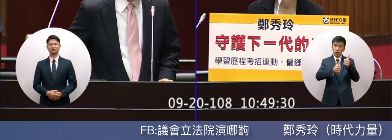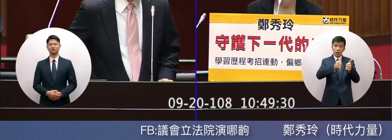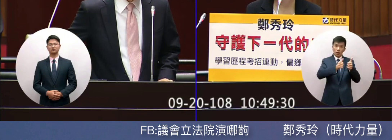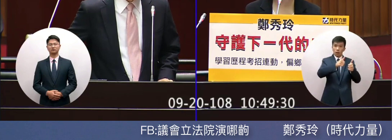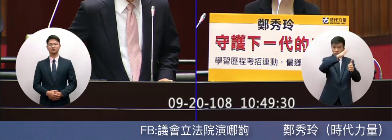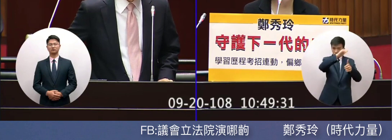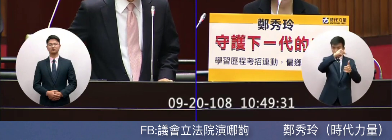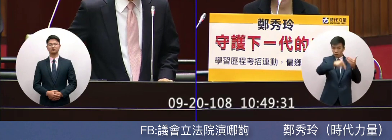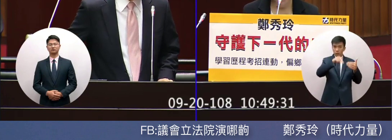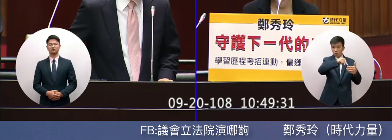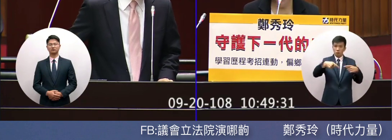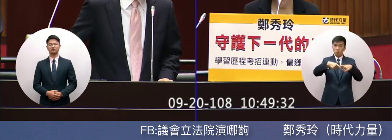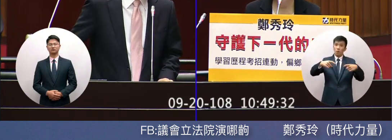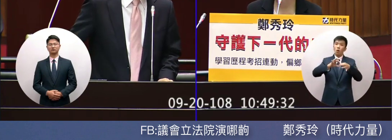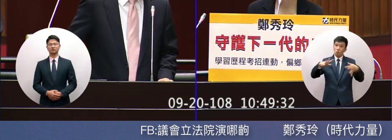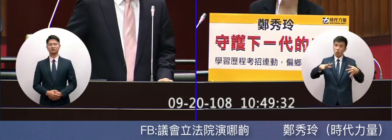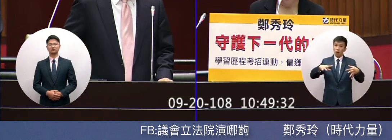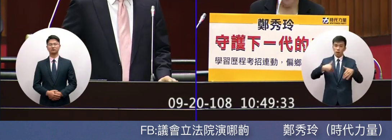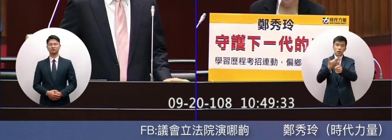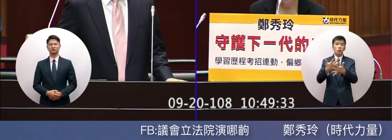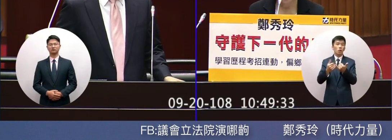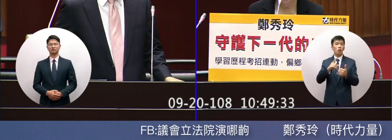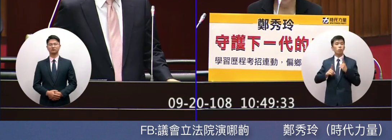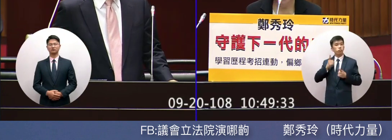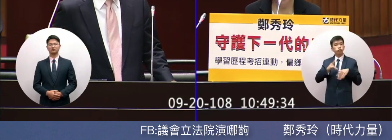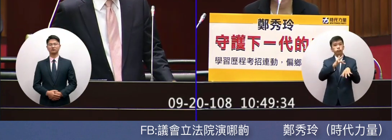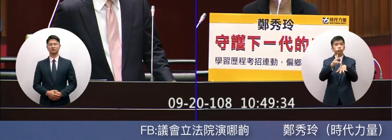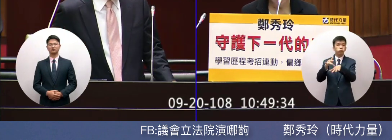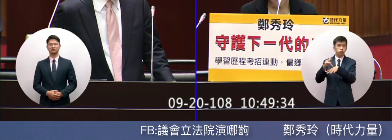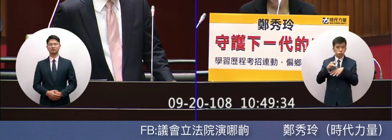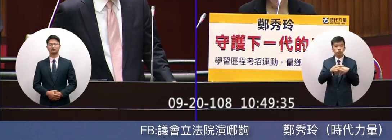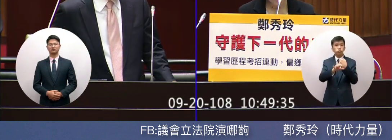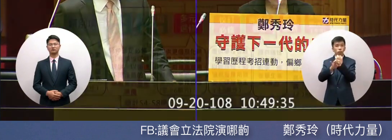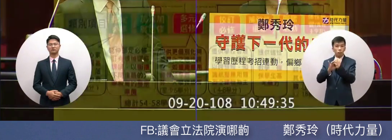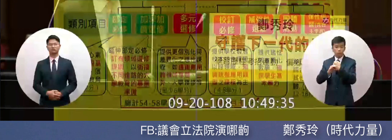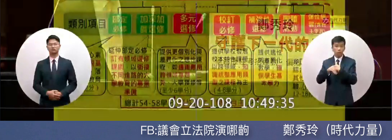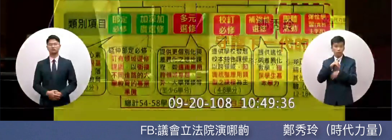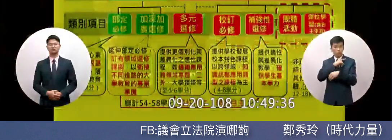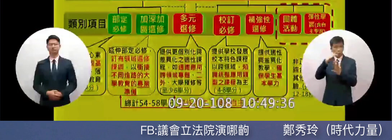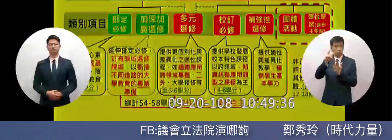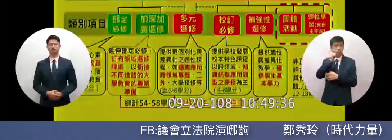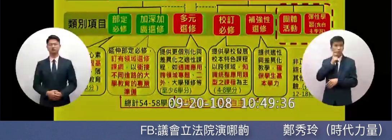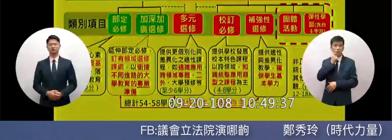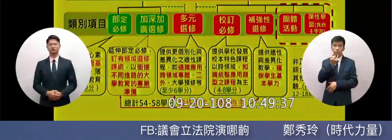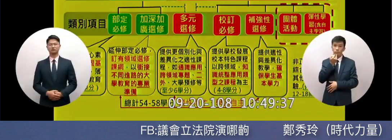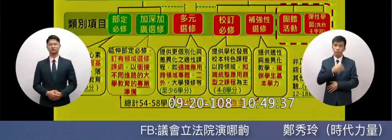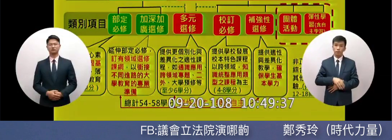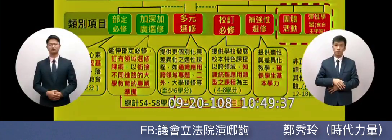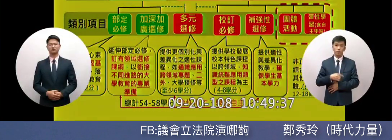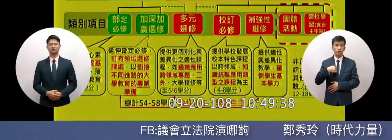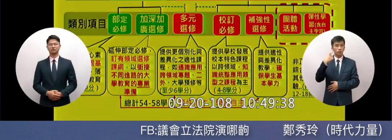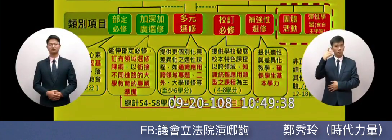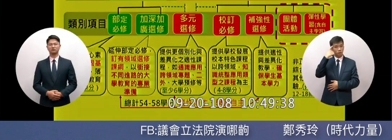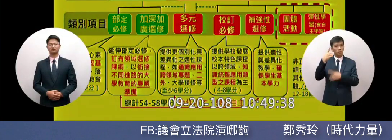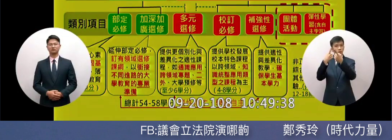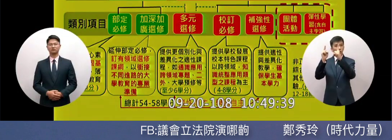学生自由选课、多元探索和适性扬才。那我想大学招联会啊，我不